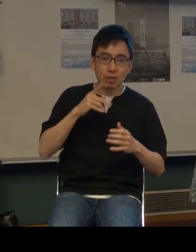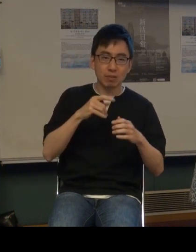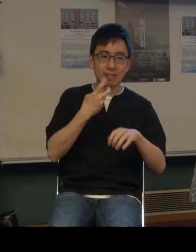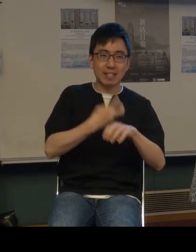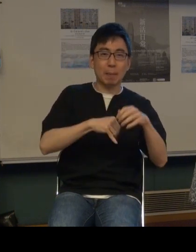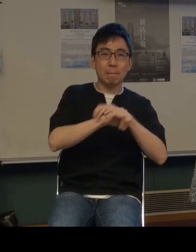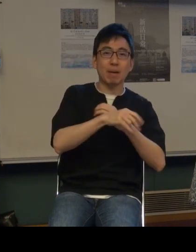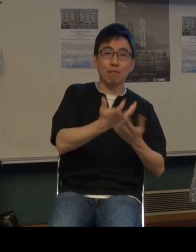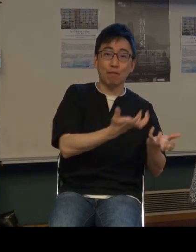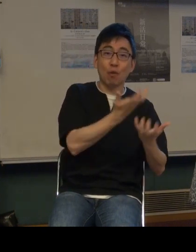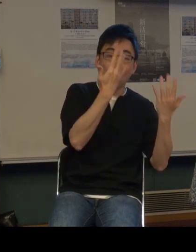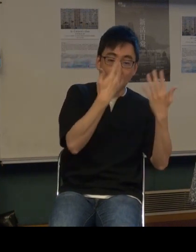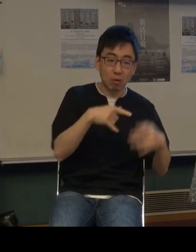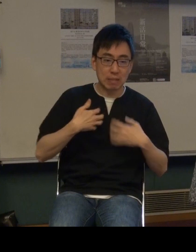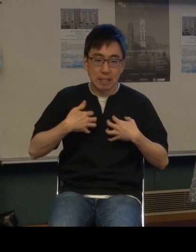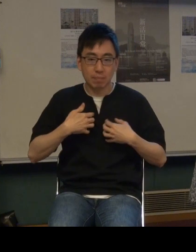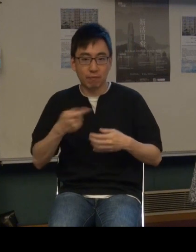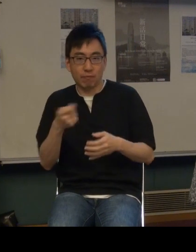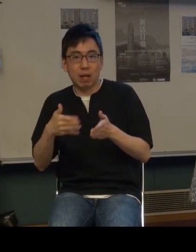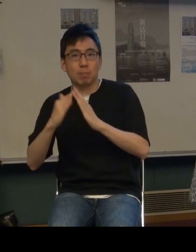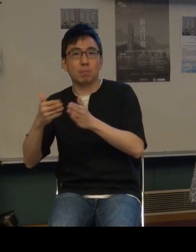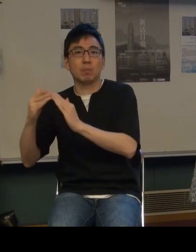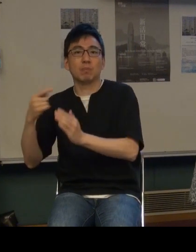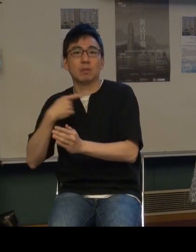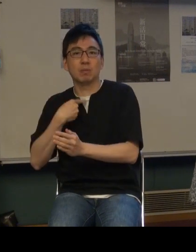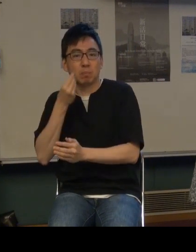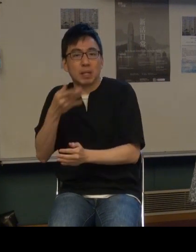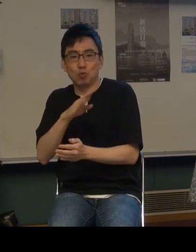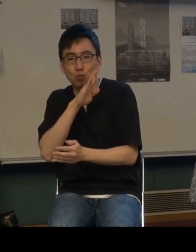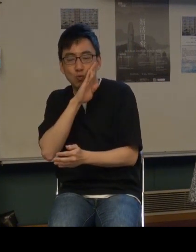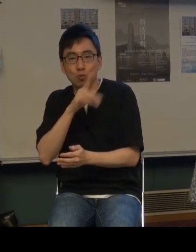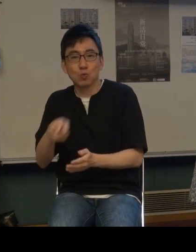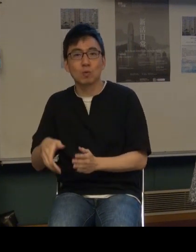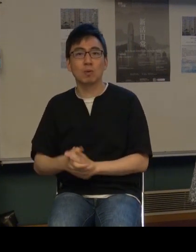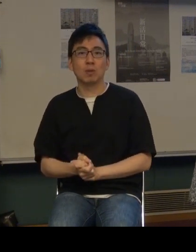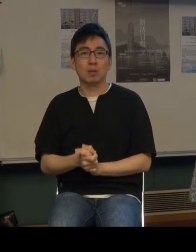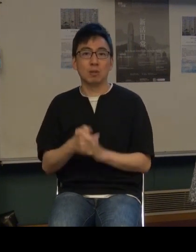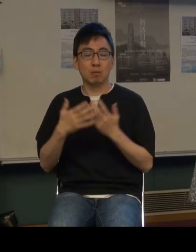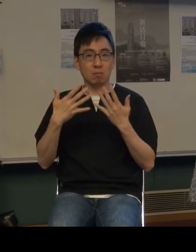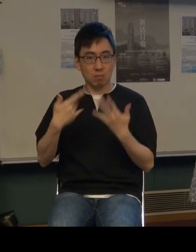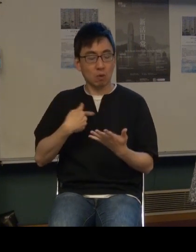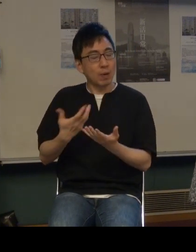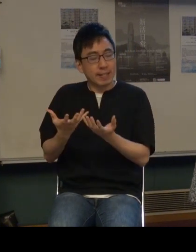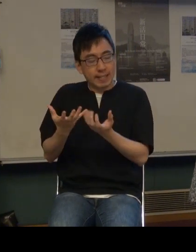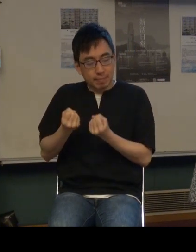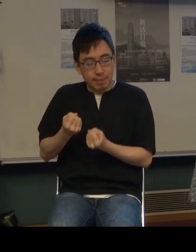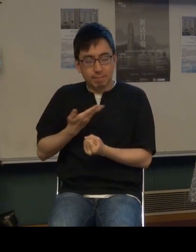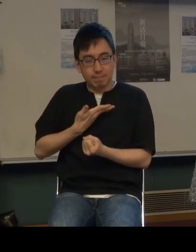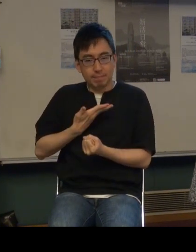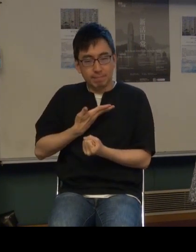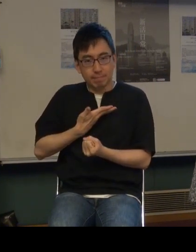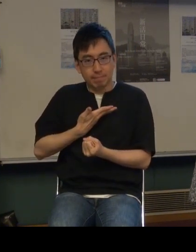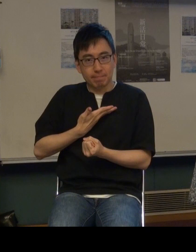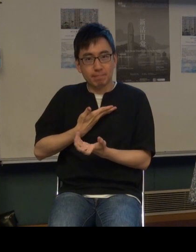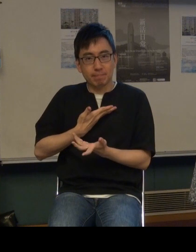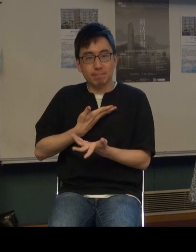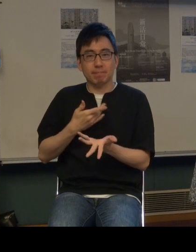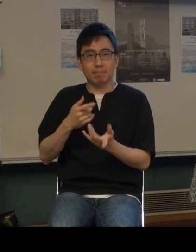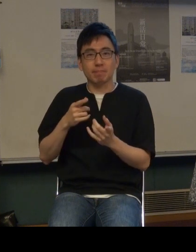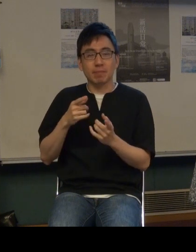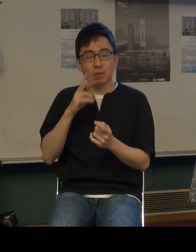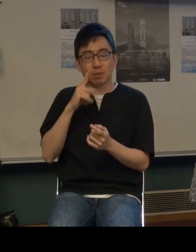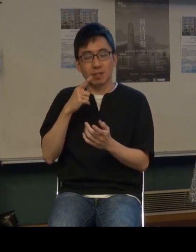嘅情況之下，我哋要起出嚟嘅一啲嘅住宅，我哋接受呢啲 substandard housing 啊，我